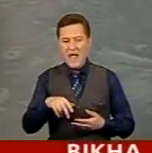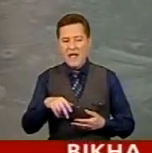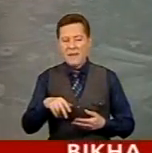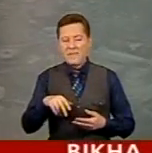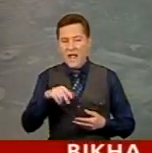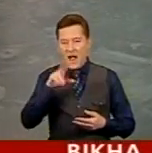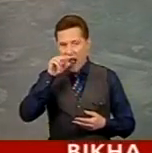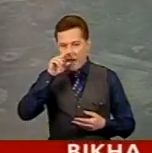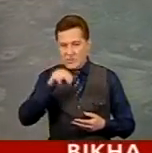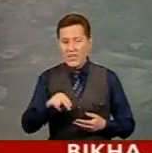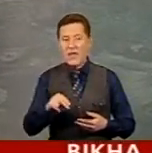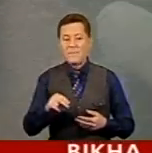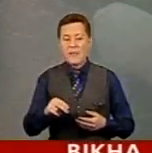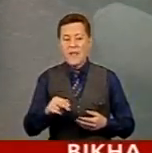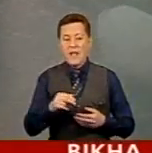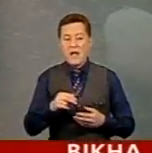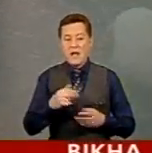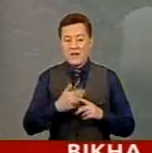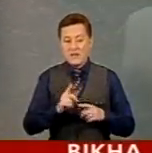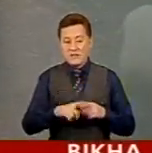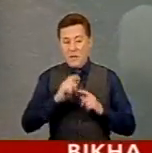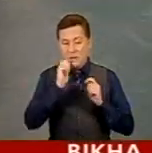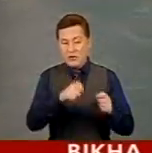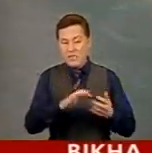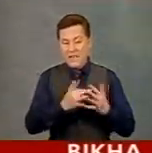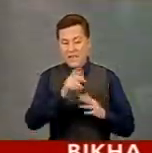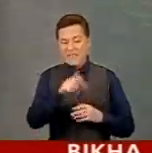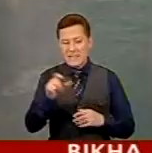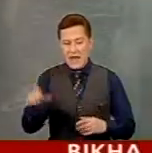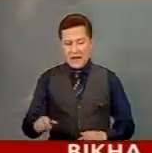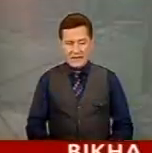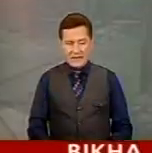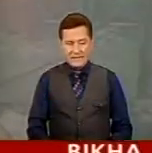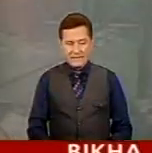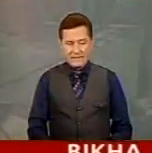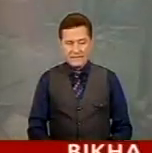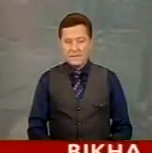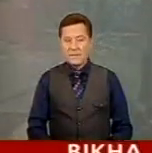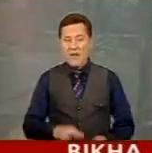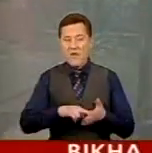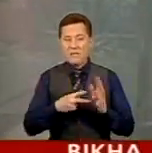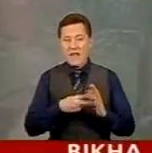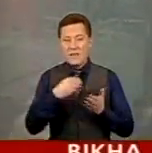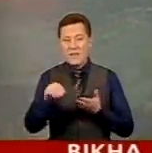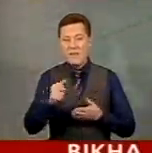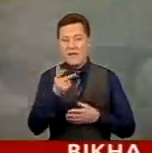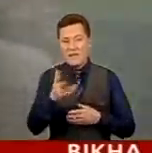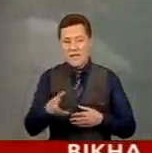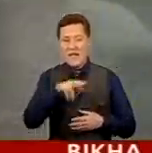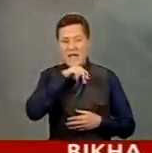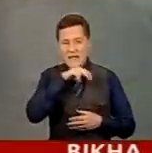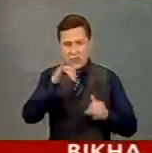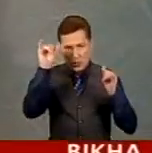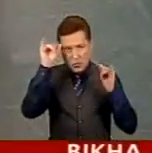качки. Добру частину цієї живності волонтерам подарували селяни. У планах придбати ще кілька кіз та корову.